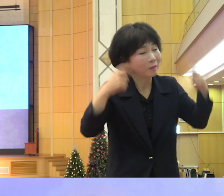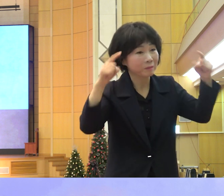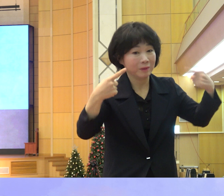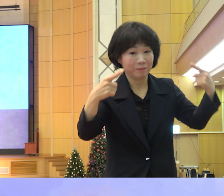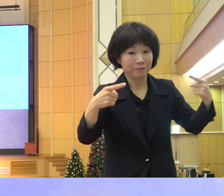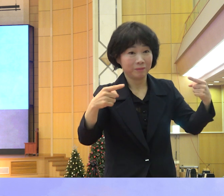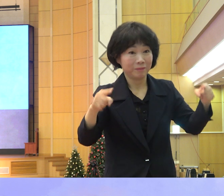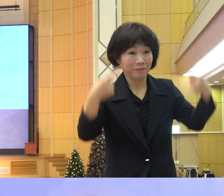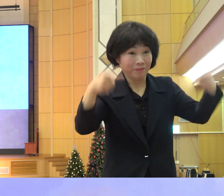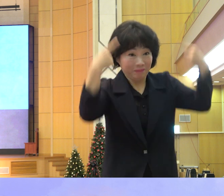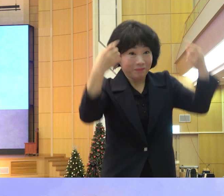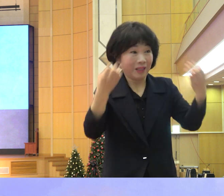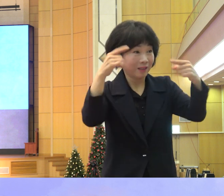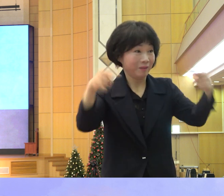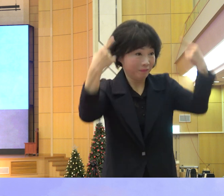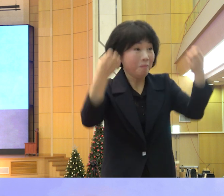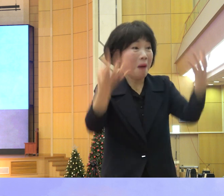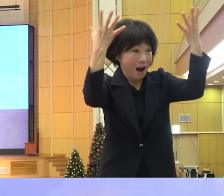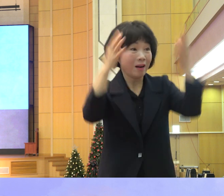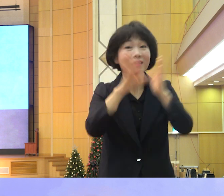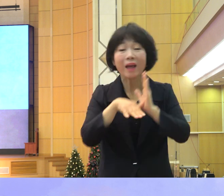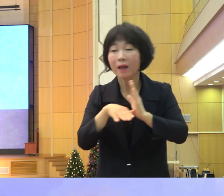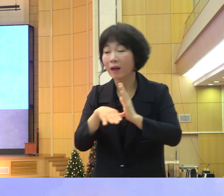남자 집사님들이 몇 분이